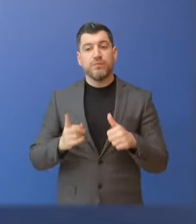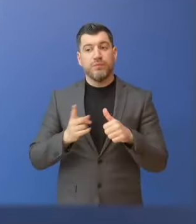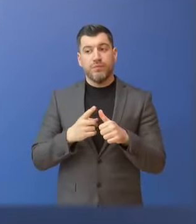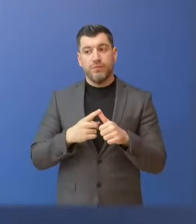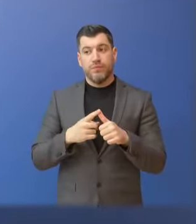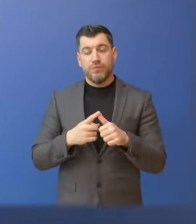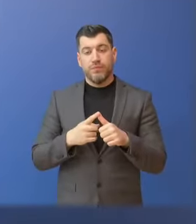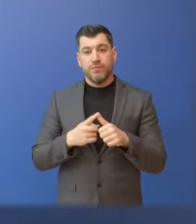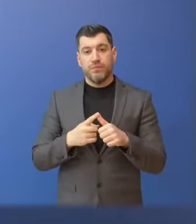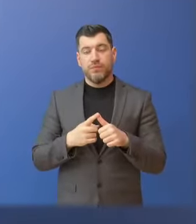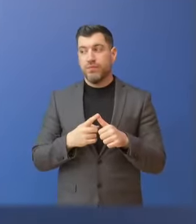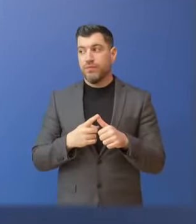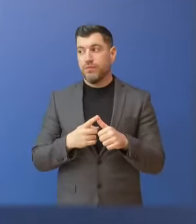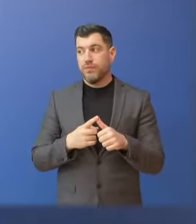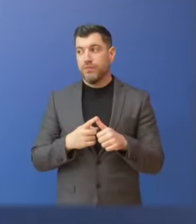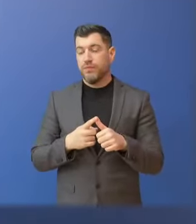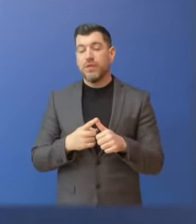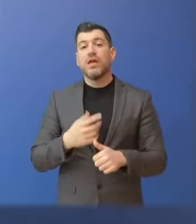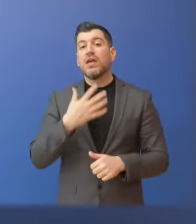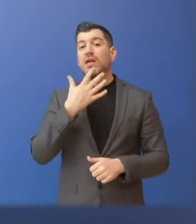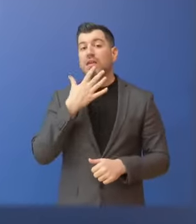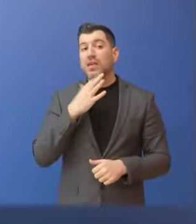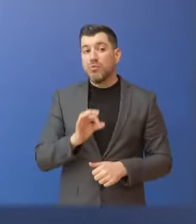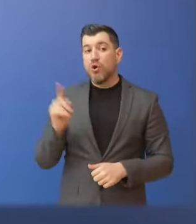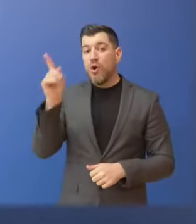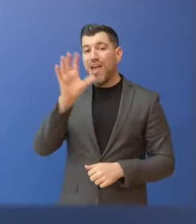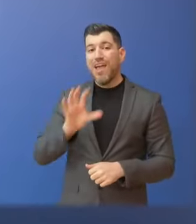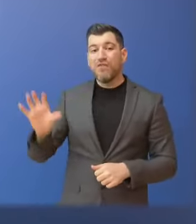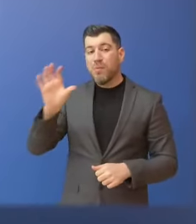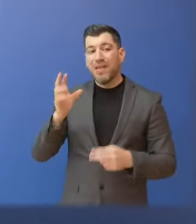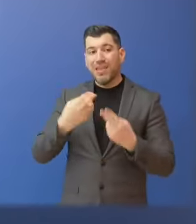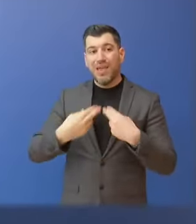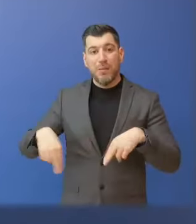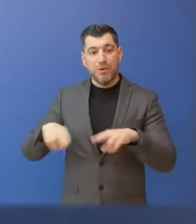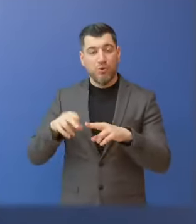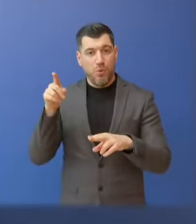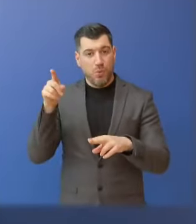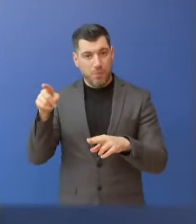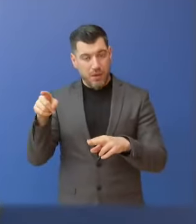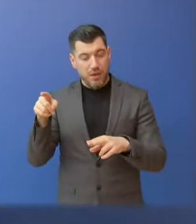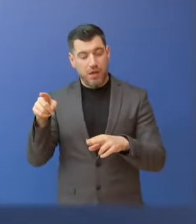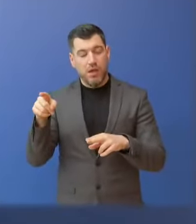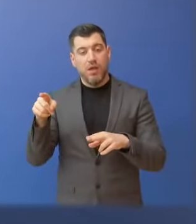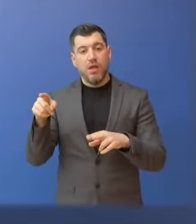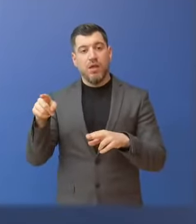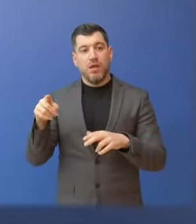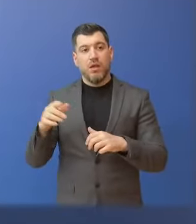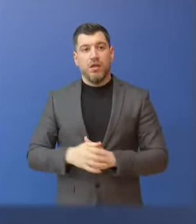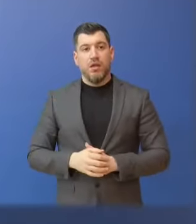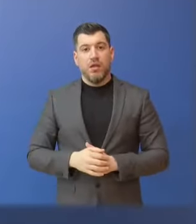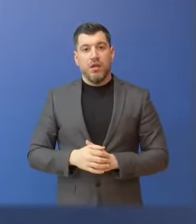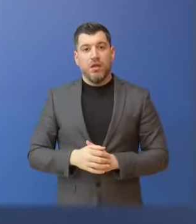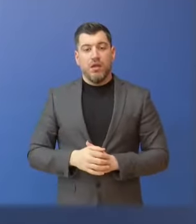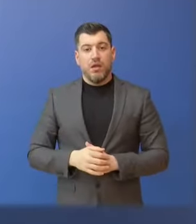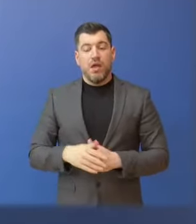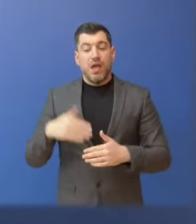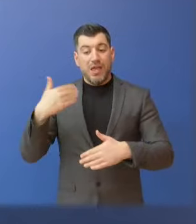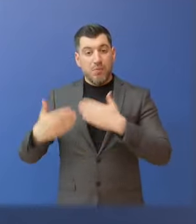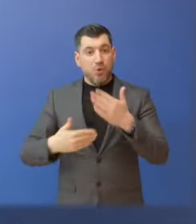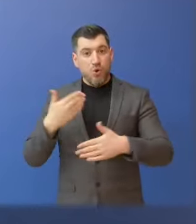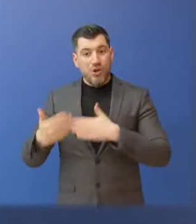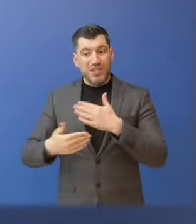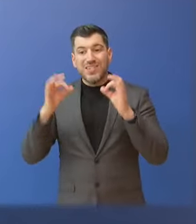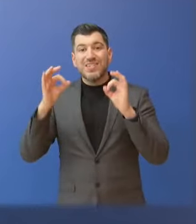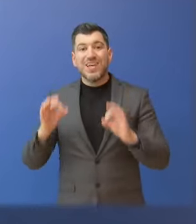η η ίδια η κομισιόν έχει προχωρήσει σε συγκεκριμένη πρωτοβουλία